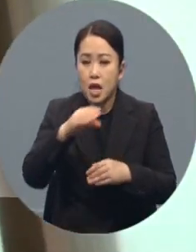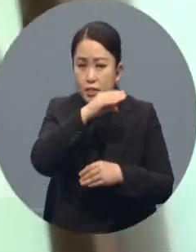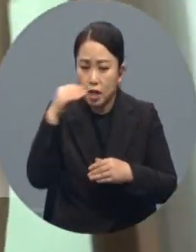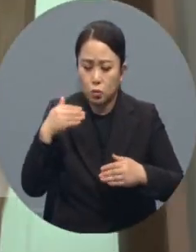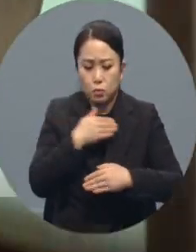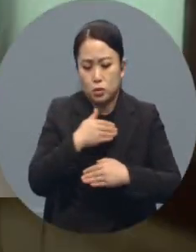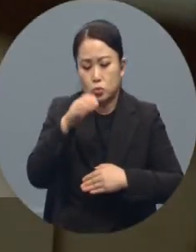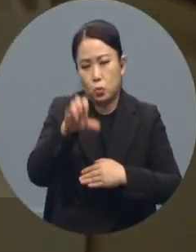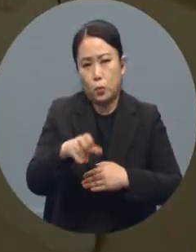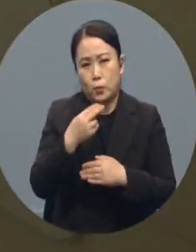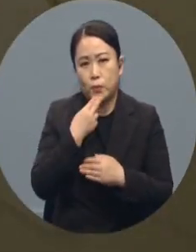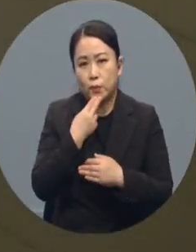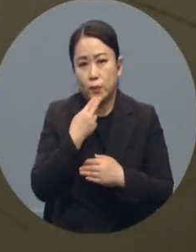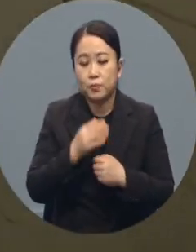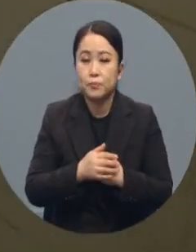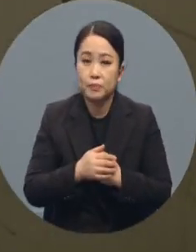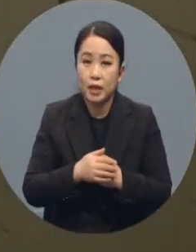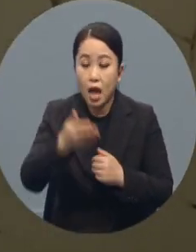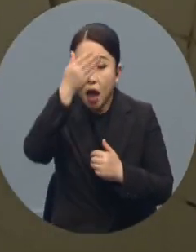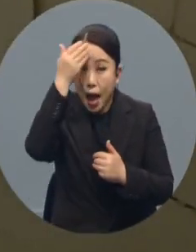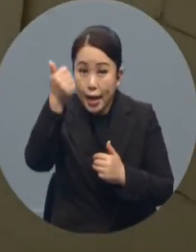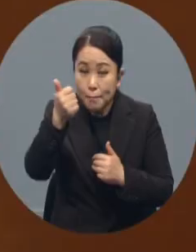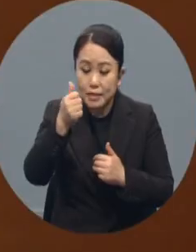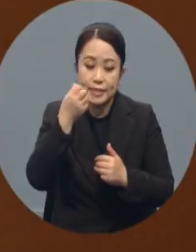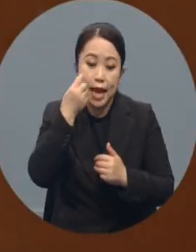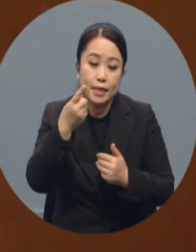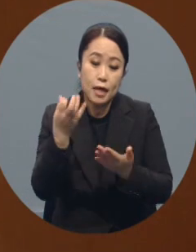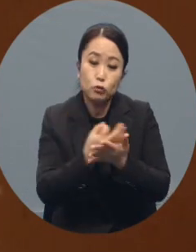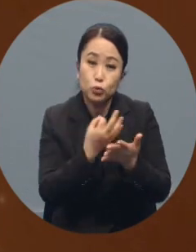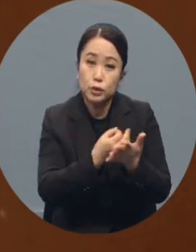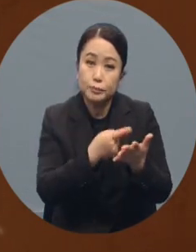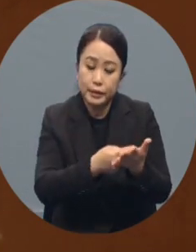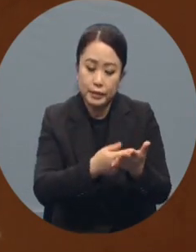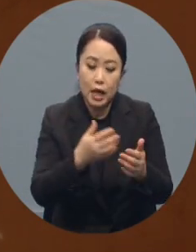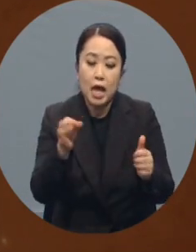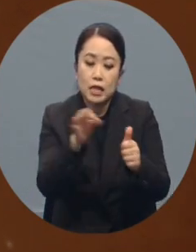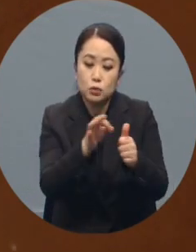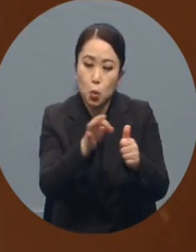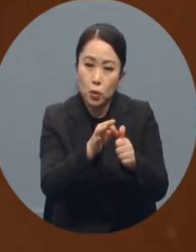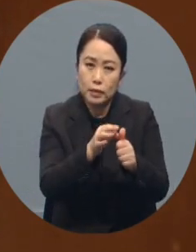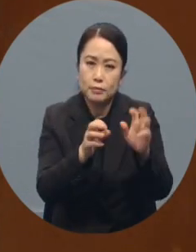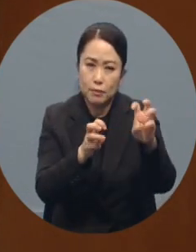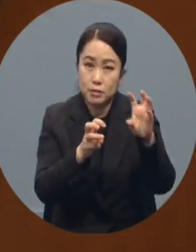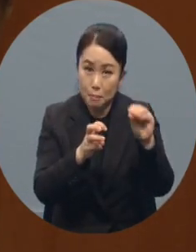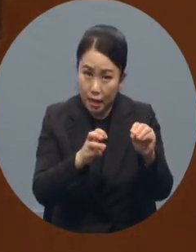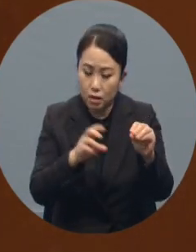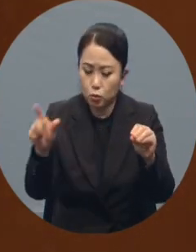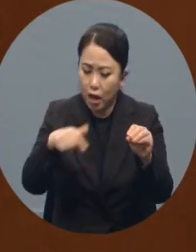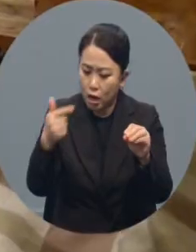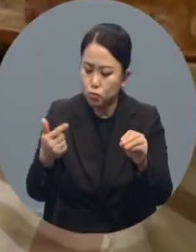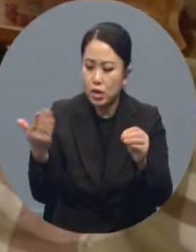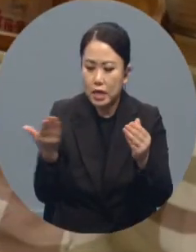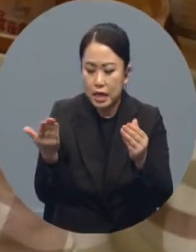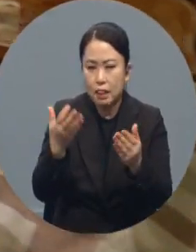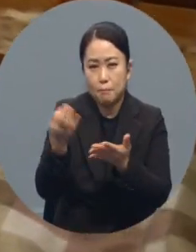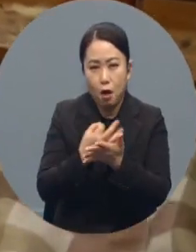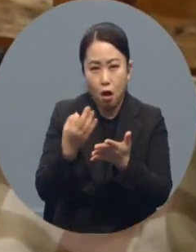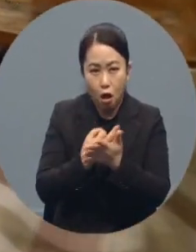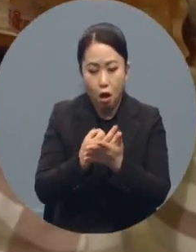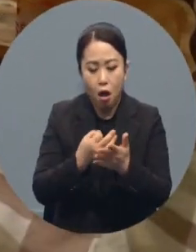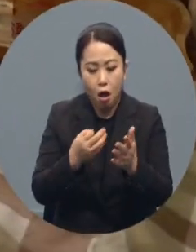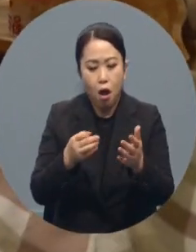씻을 곳도 없습니다 할아버지 한 달 수입은 기초연금 30만원에 일용직으로 번 돈까지